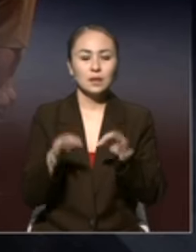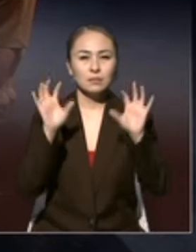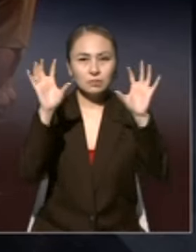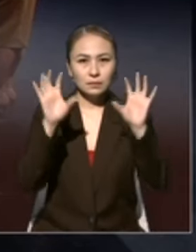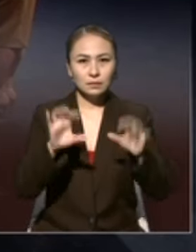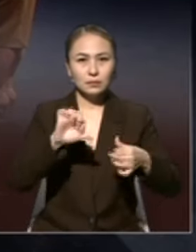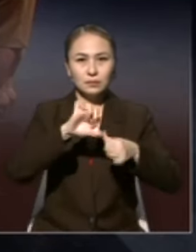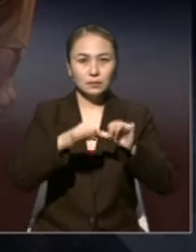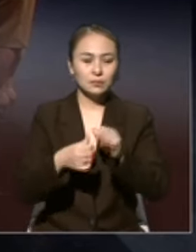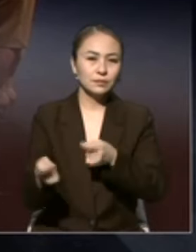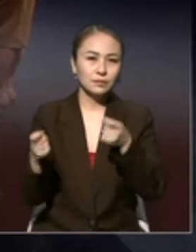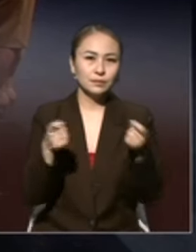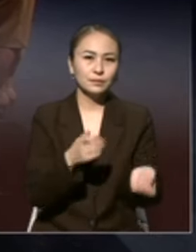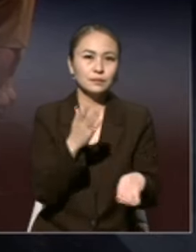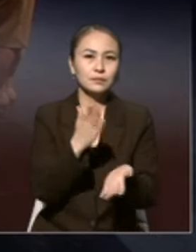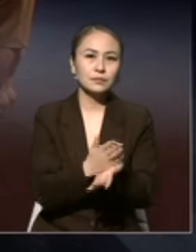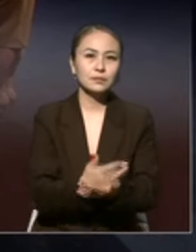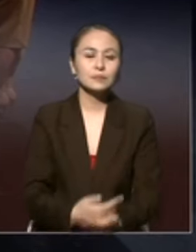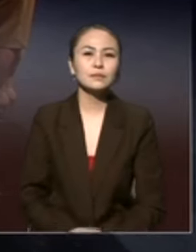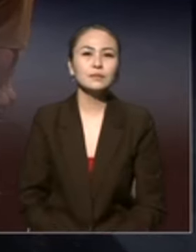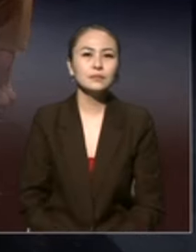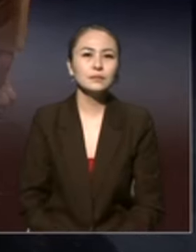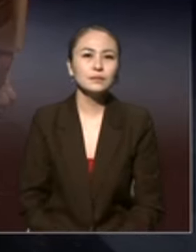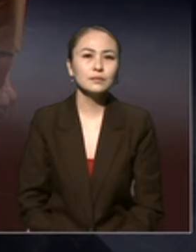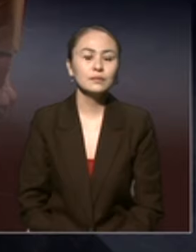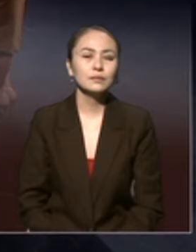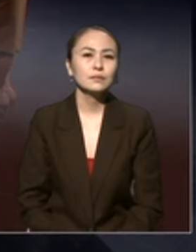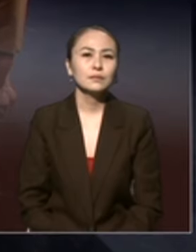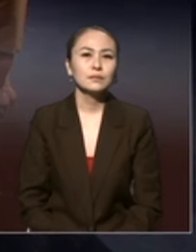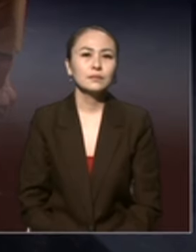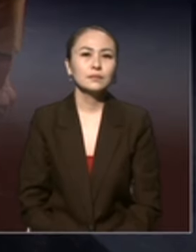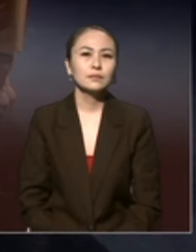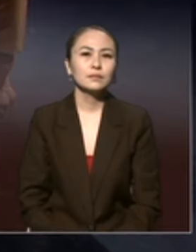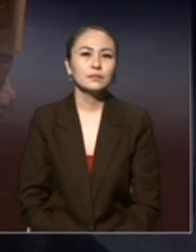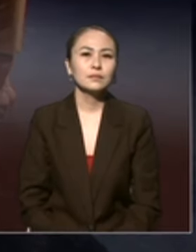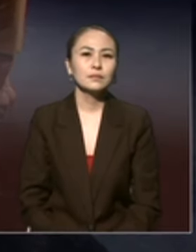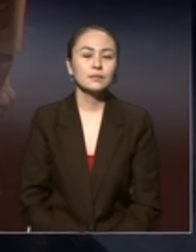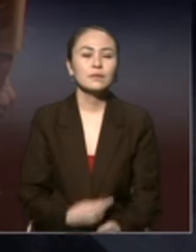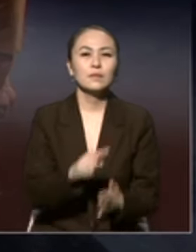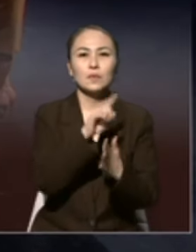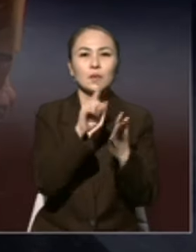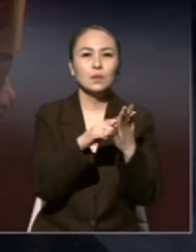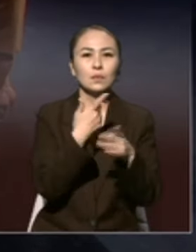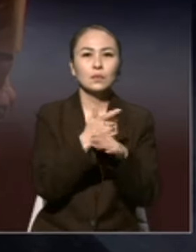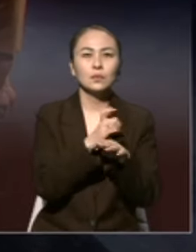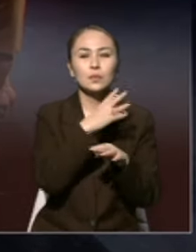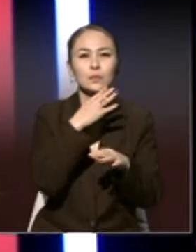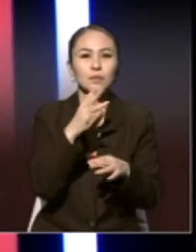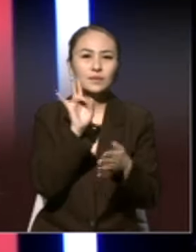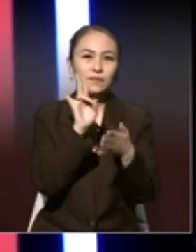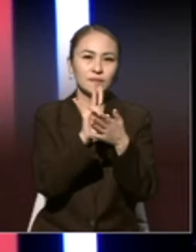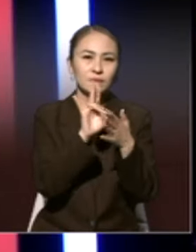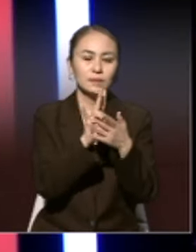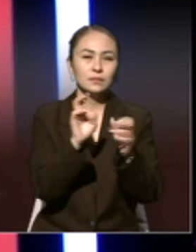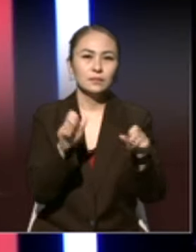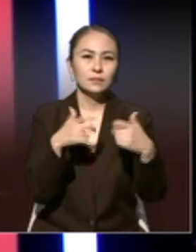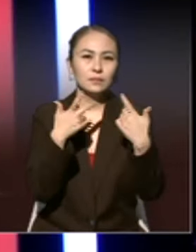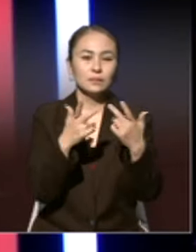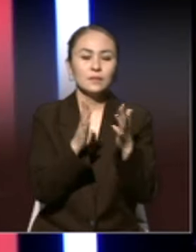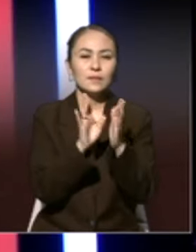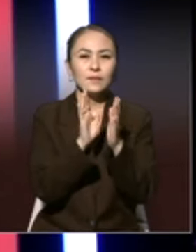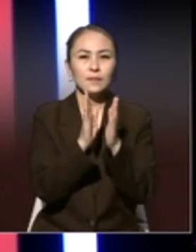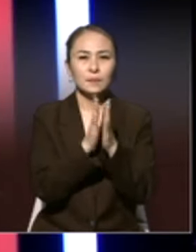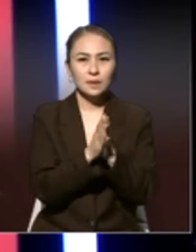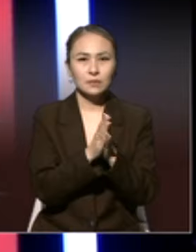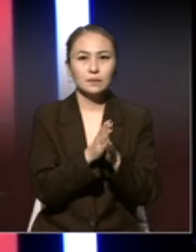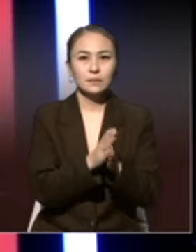заңмен жеткізіліп беріліп жатыр. Жақсы, Елдор мырза, бізде әрине сұрақтар өте көп, сізді эфирдің соңына дейін қалуыңызды